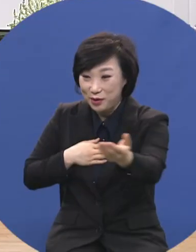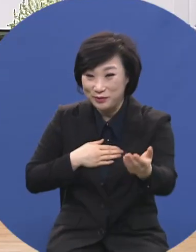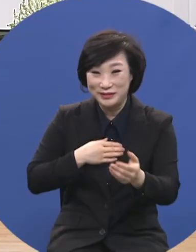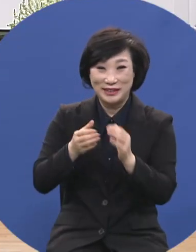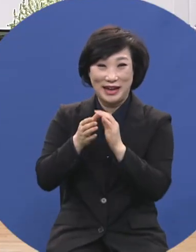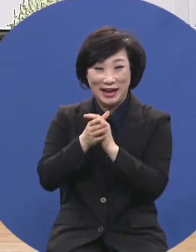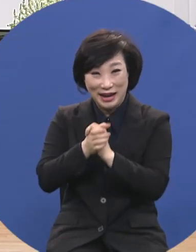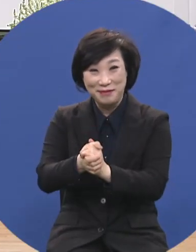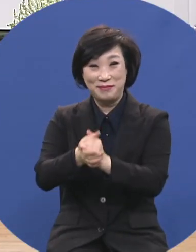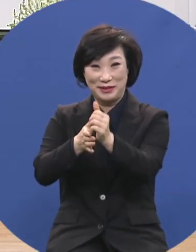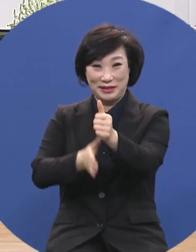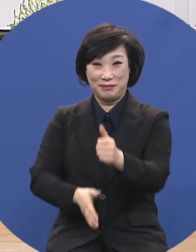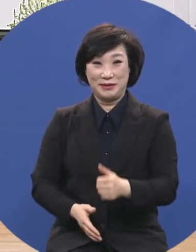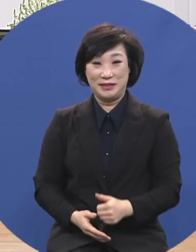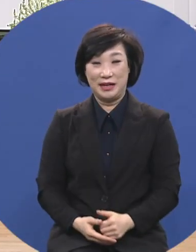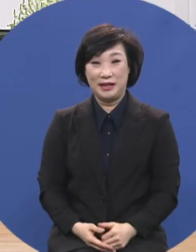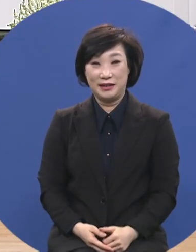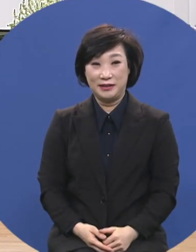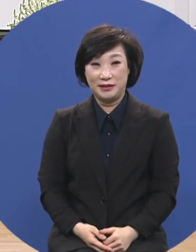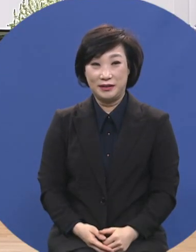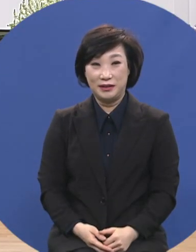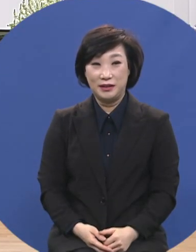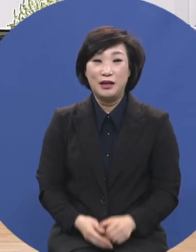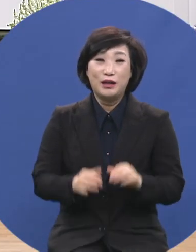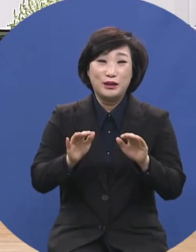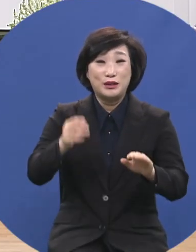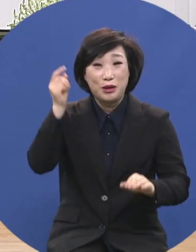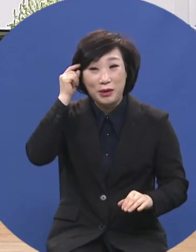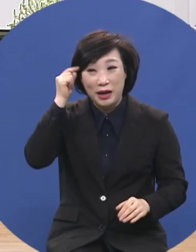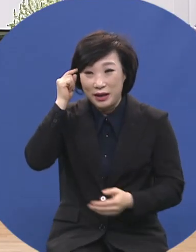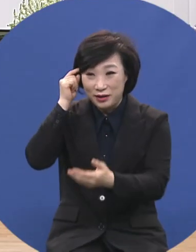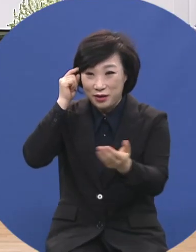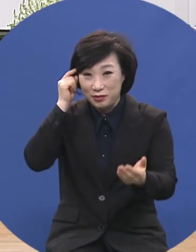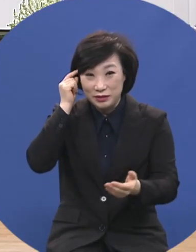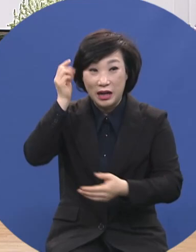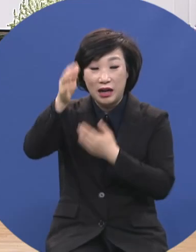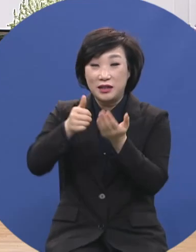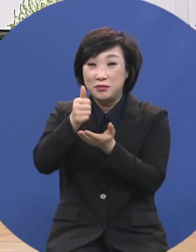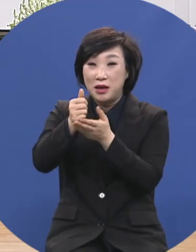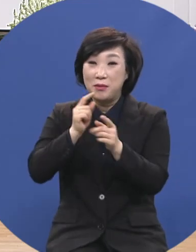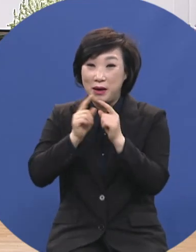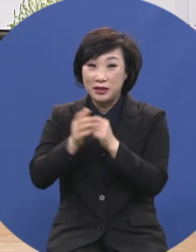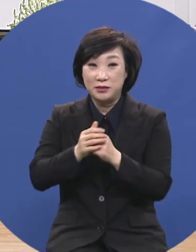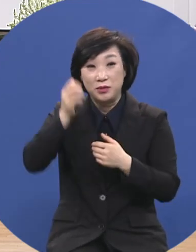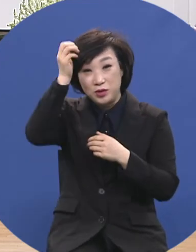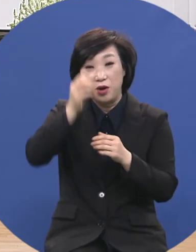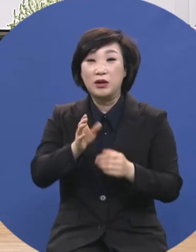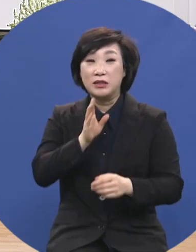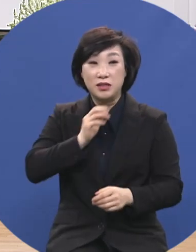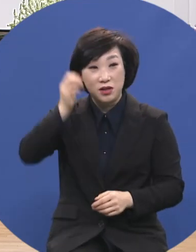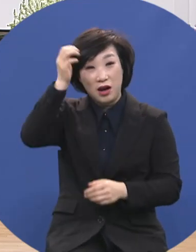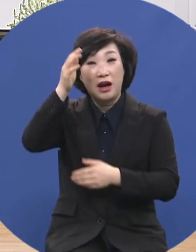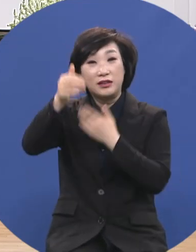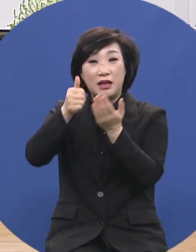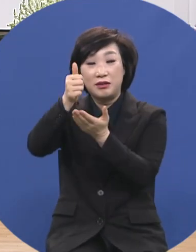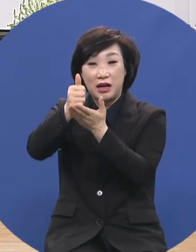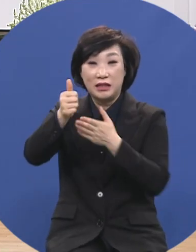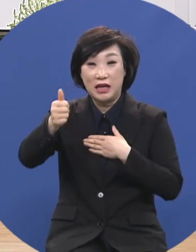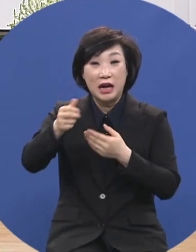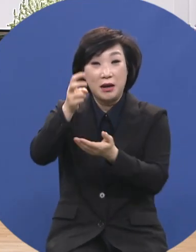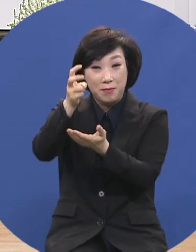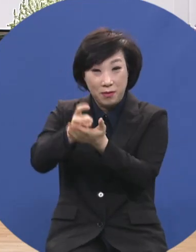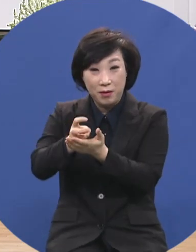합시다. 그런데 왜 하나님 말씀을 영적인 신령한 하나님과의